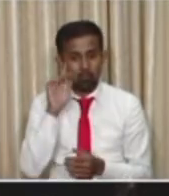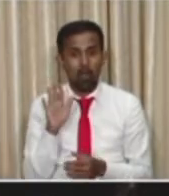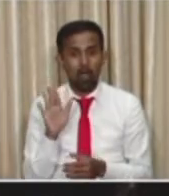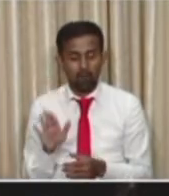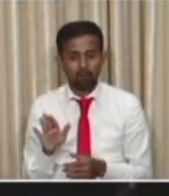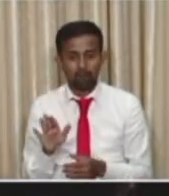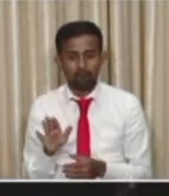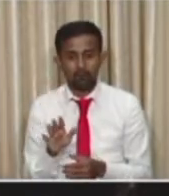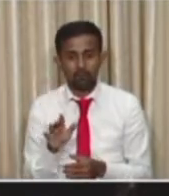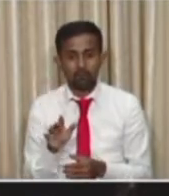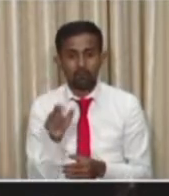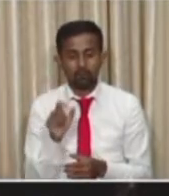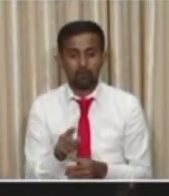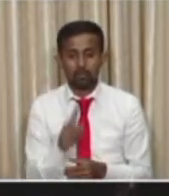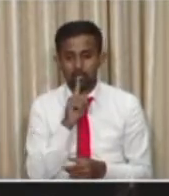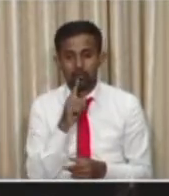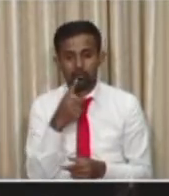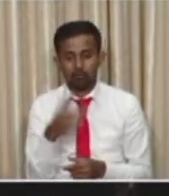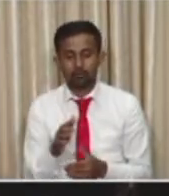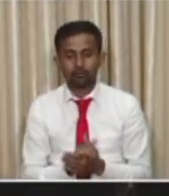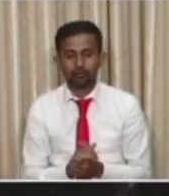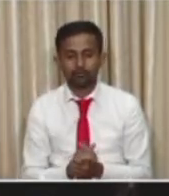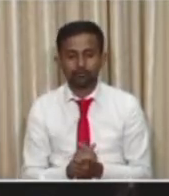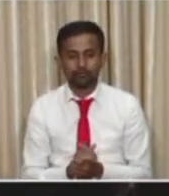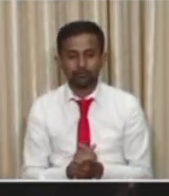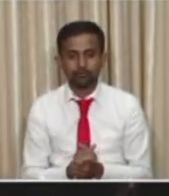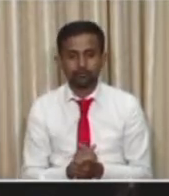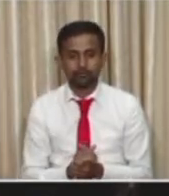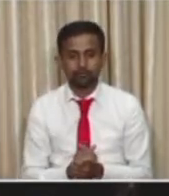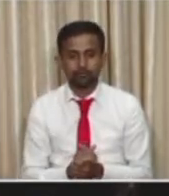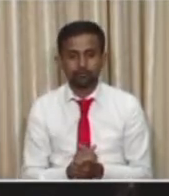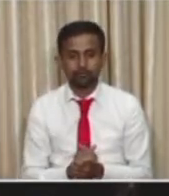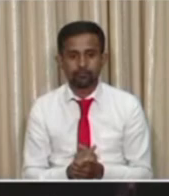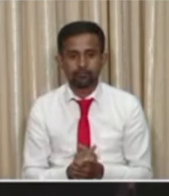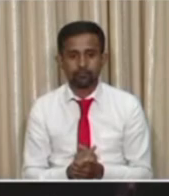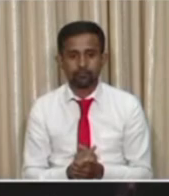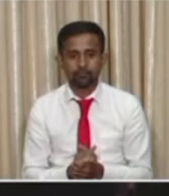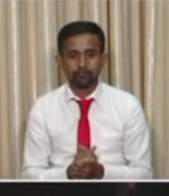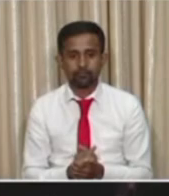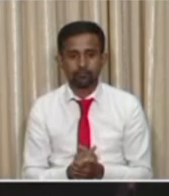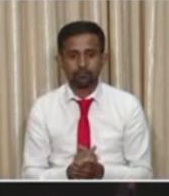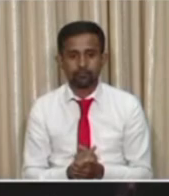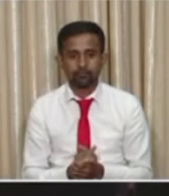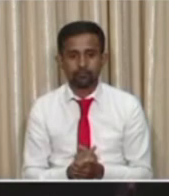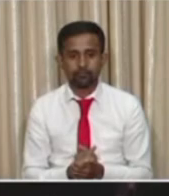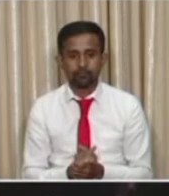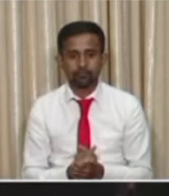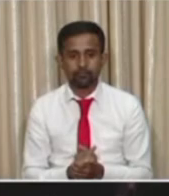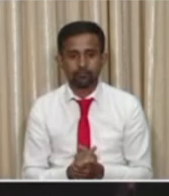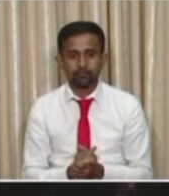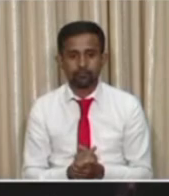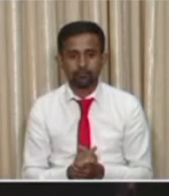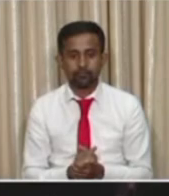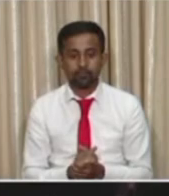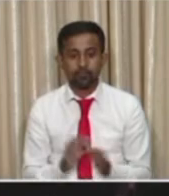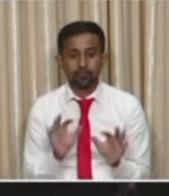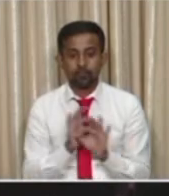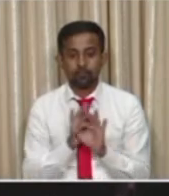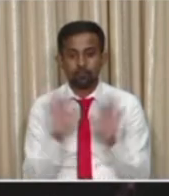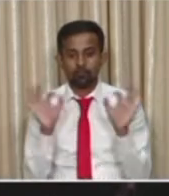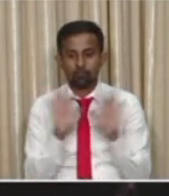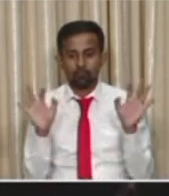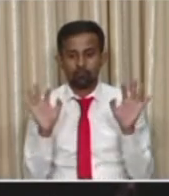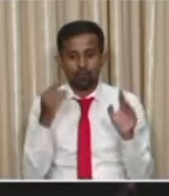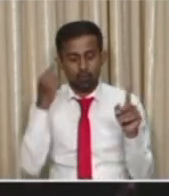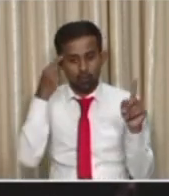வருகின்றார். குறிப்பாக விரைவிலே எங்களுடைய ஒலி ஒளிபரப்புத்துறை சம்பந்தமான ஒரு அதிகார சபை சம்பந்தமான ஒரு சட்ட மூலம் ஒன்று